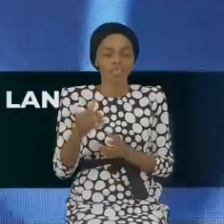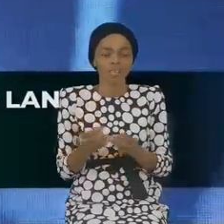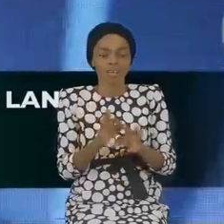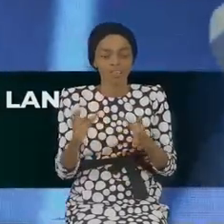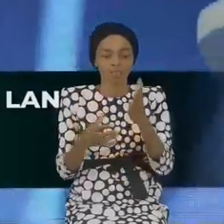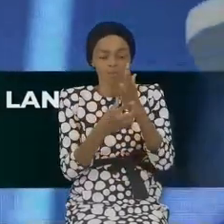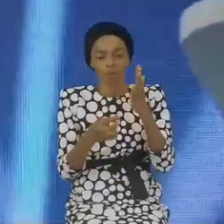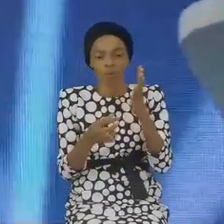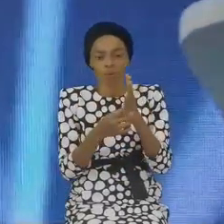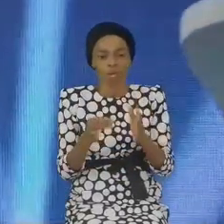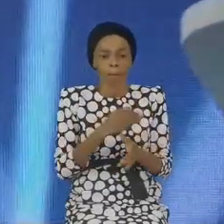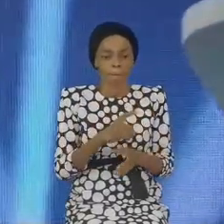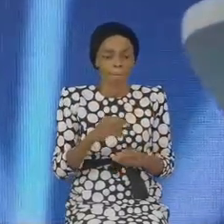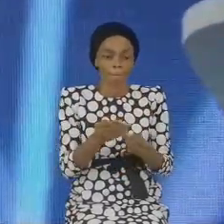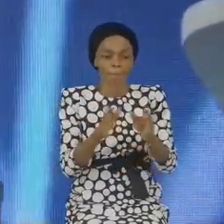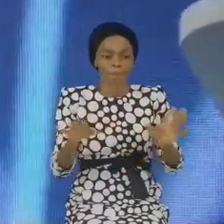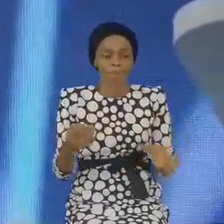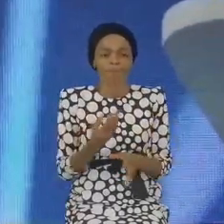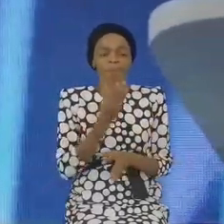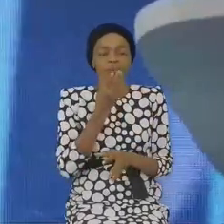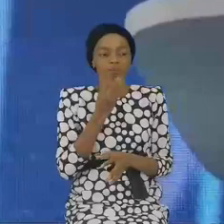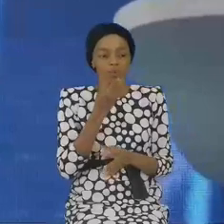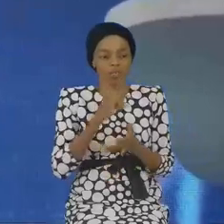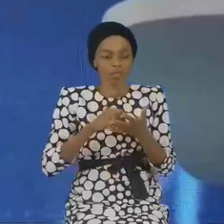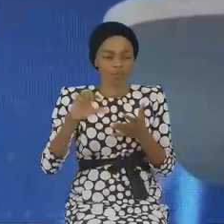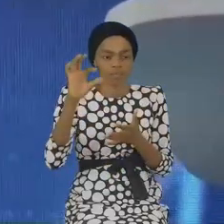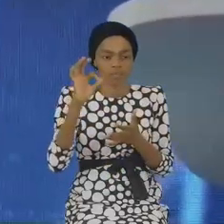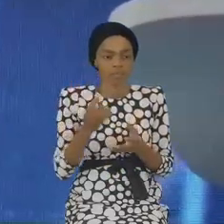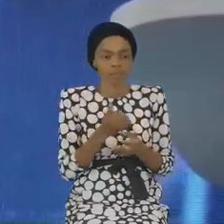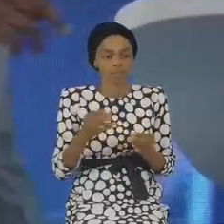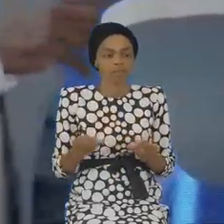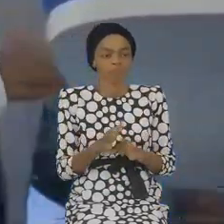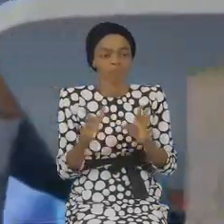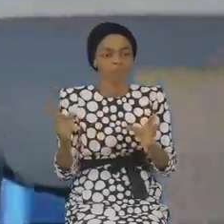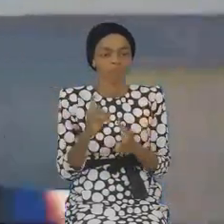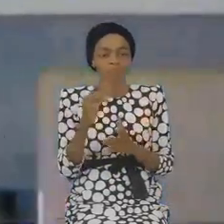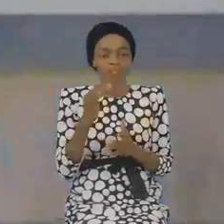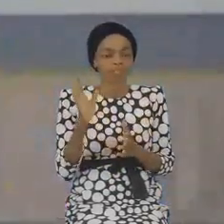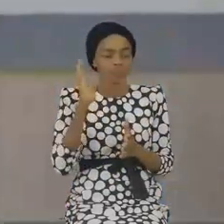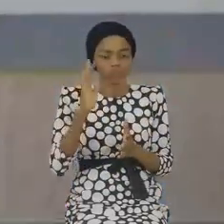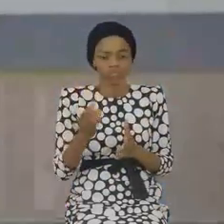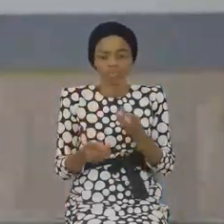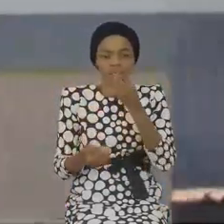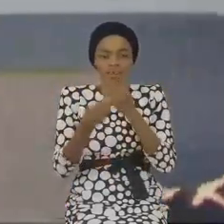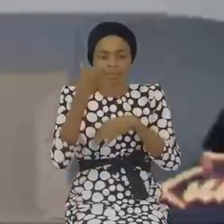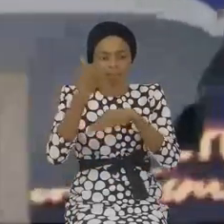Pays où tu mangeras du pain avec abondance, où tu ne manqueras de